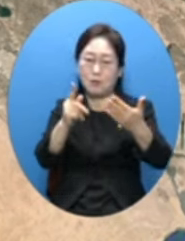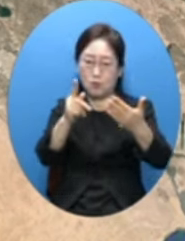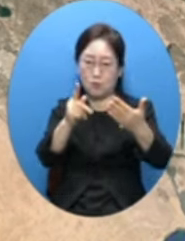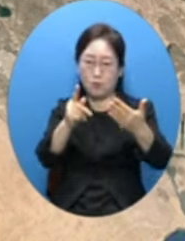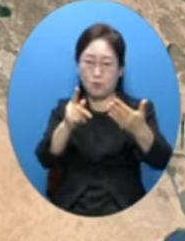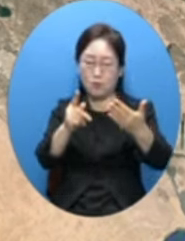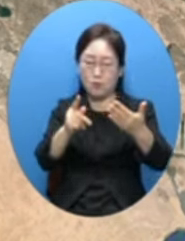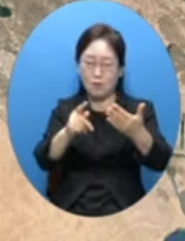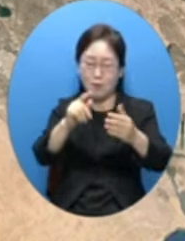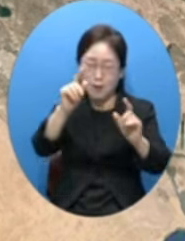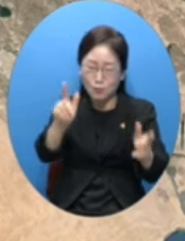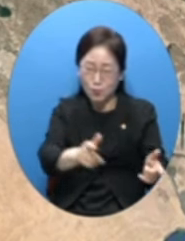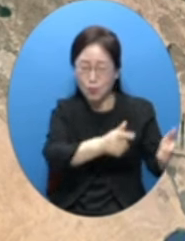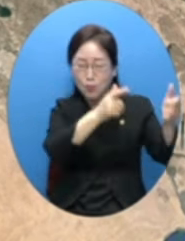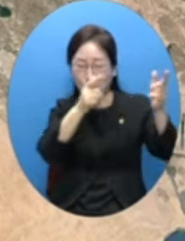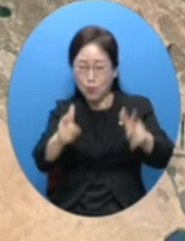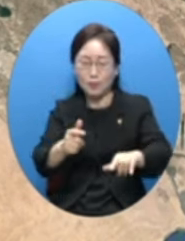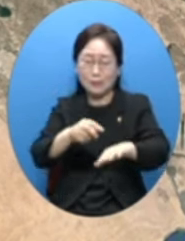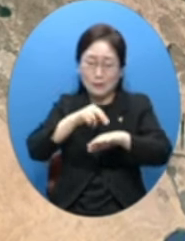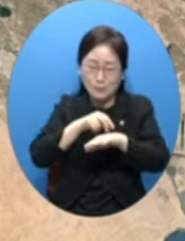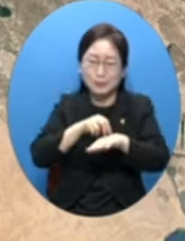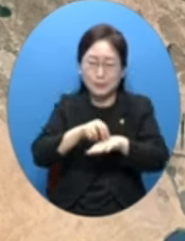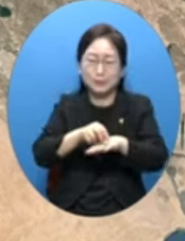하루 종일 부지런히 걸어가도